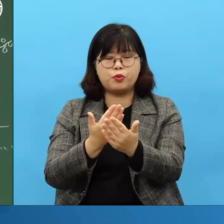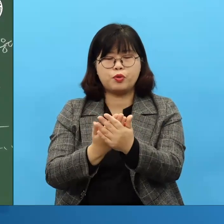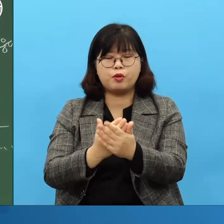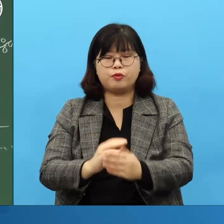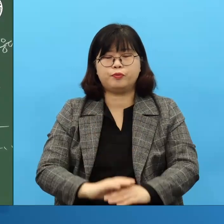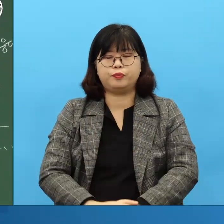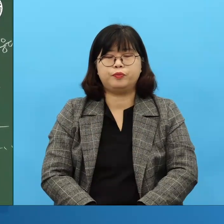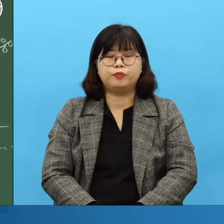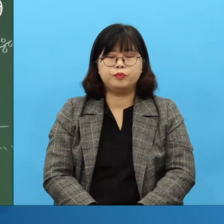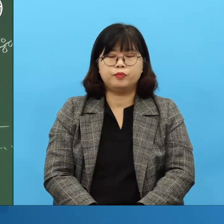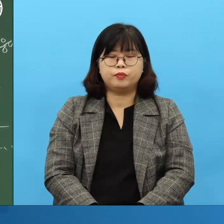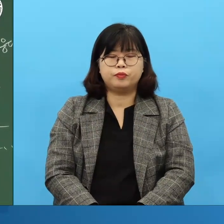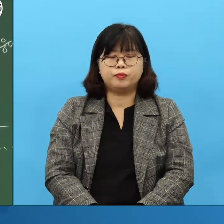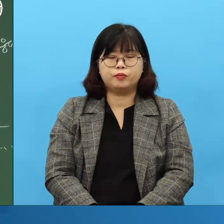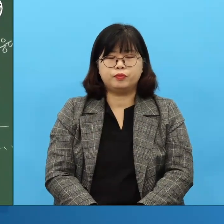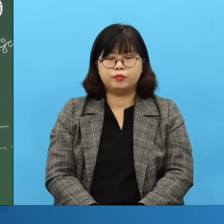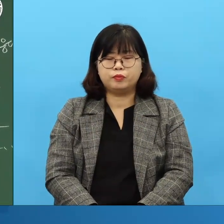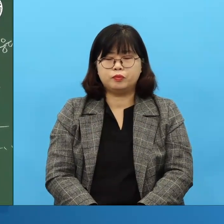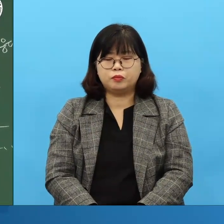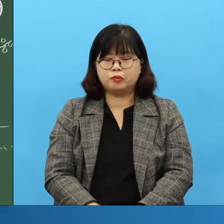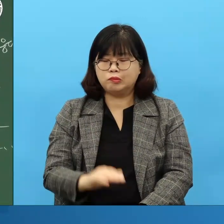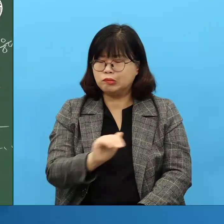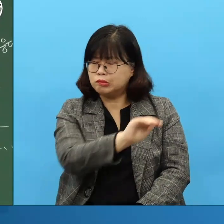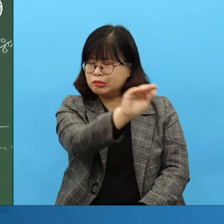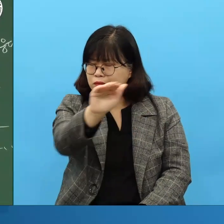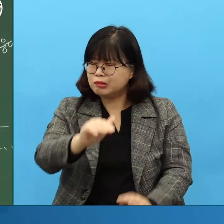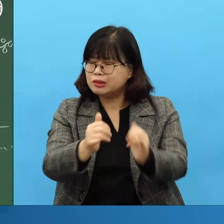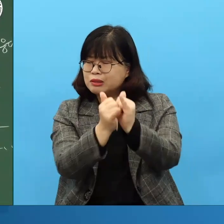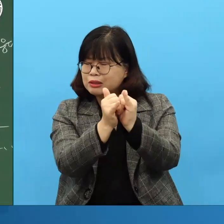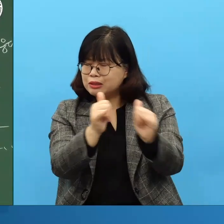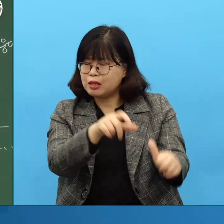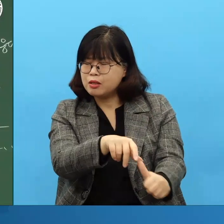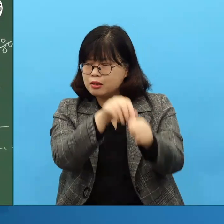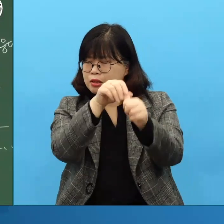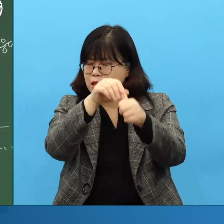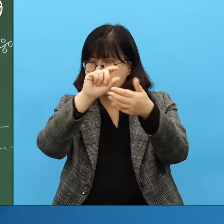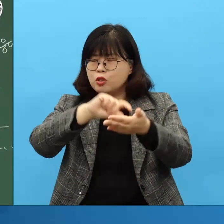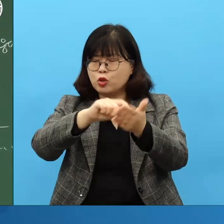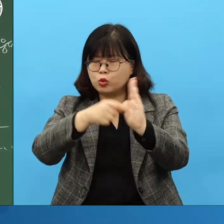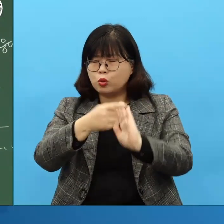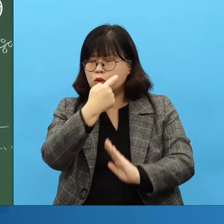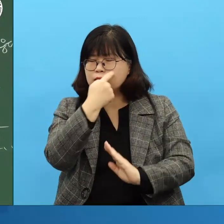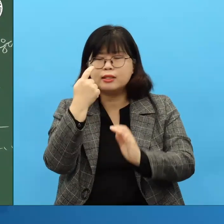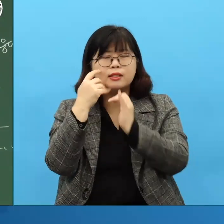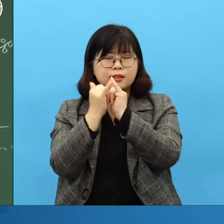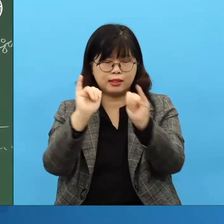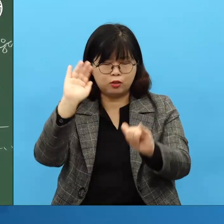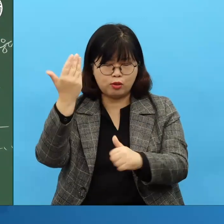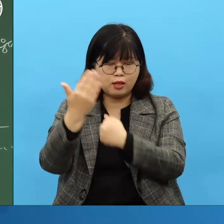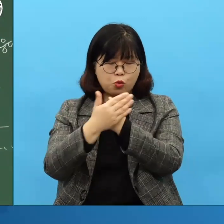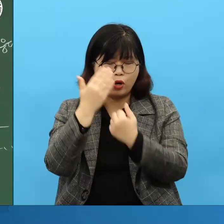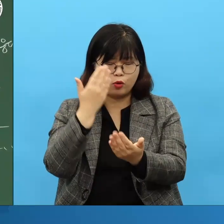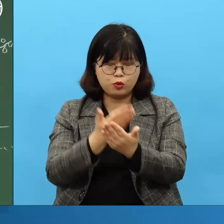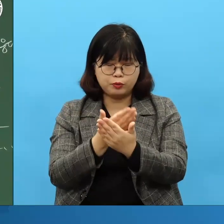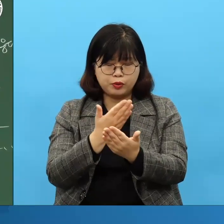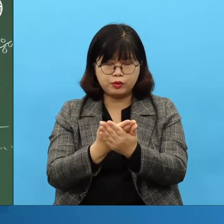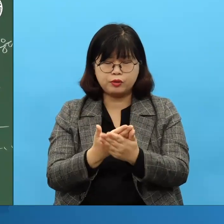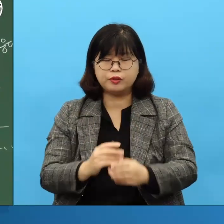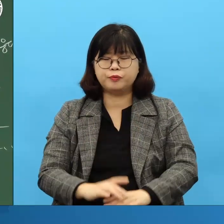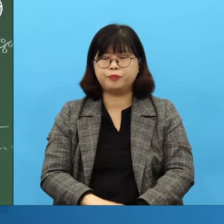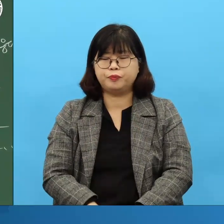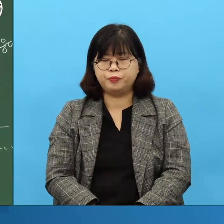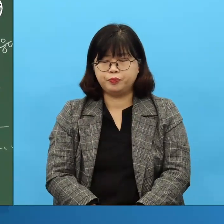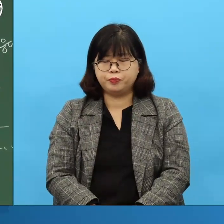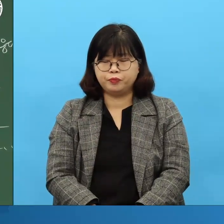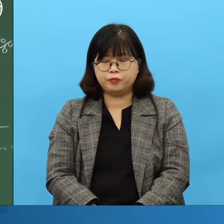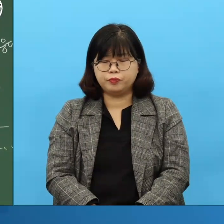our souls. 많은 사람을 살릴 정도로 증인으로 서게 해 주옵소서. To the extent where we can stand as your